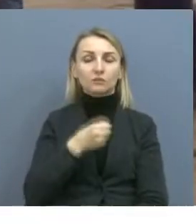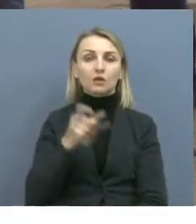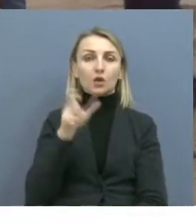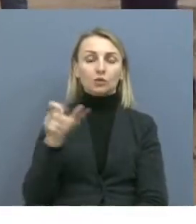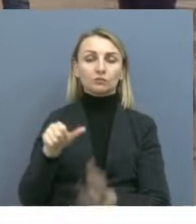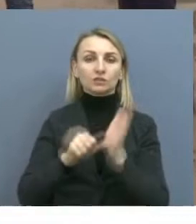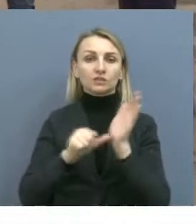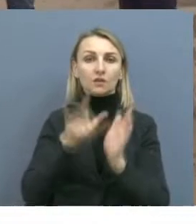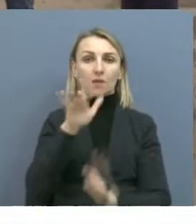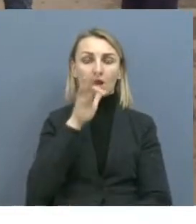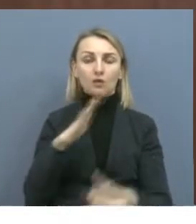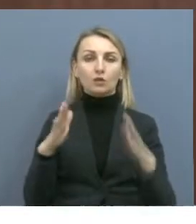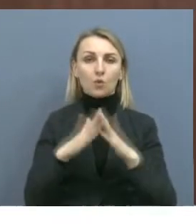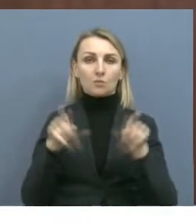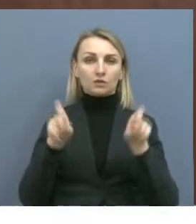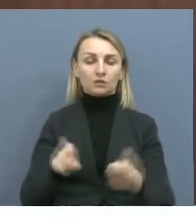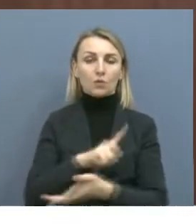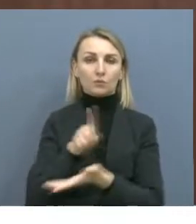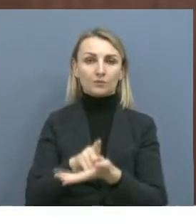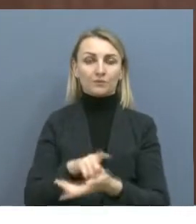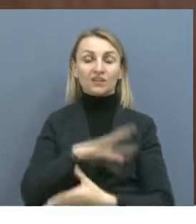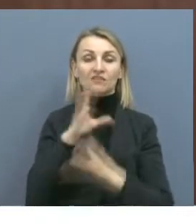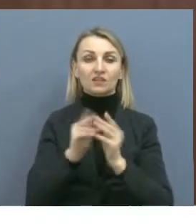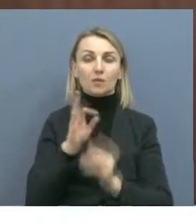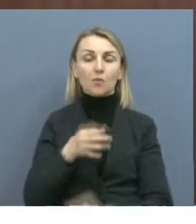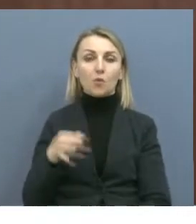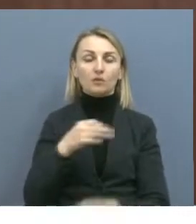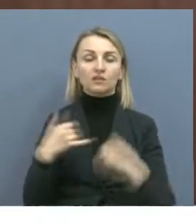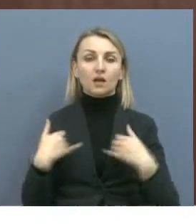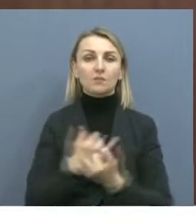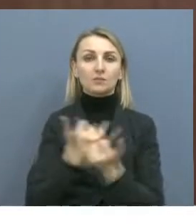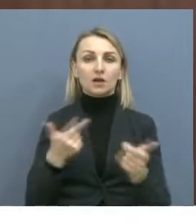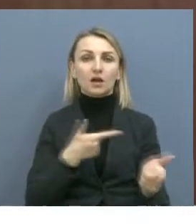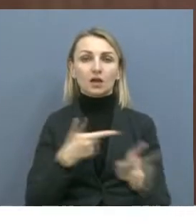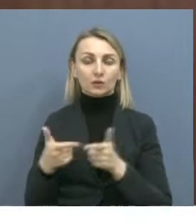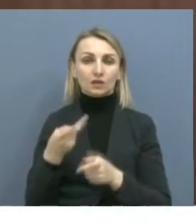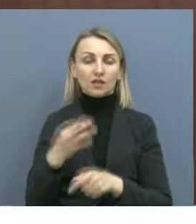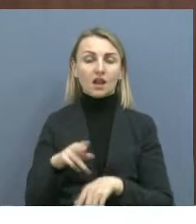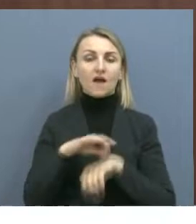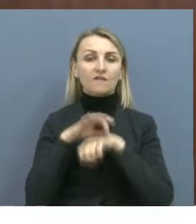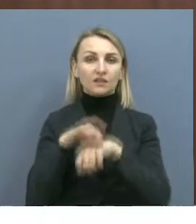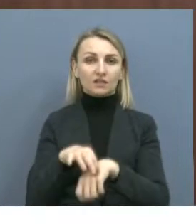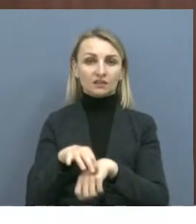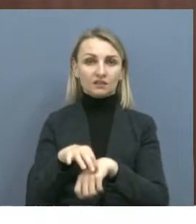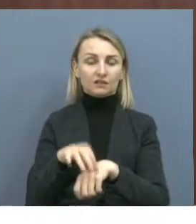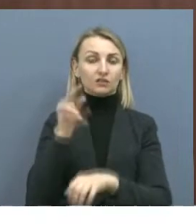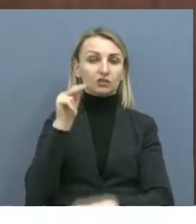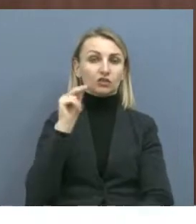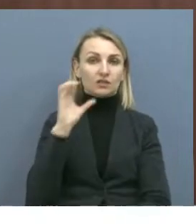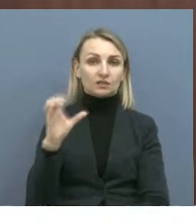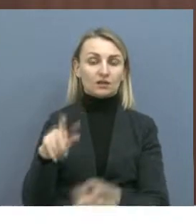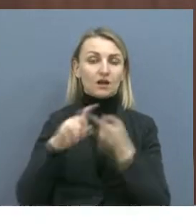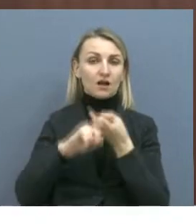режим самоизоляции. В целом по области обеспечена готовность соответствующих служб для введения режима карантина, подготовлена